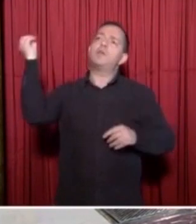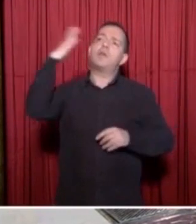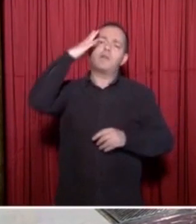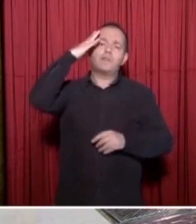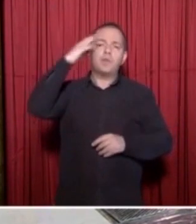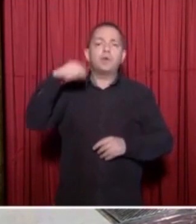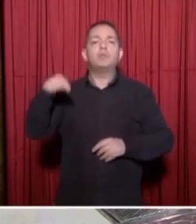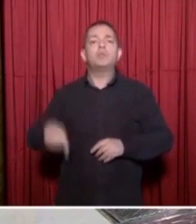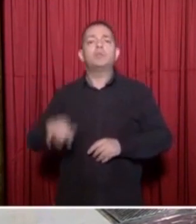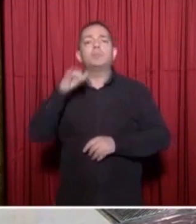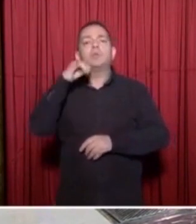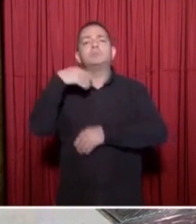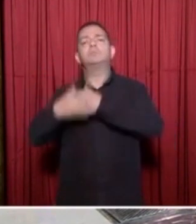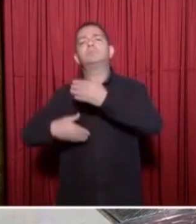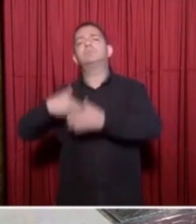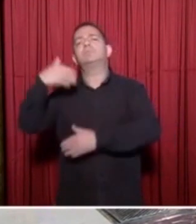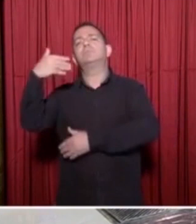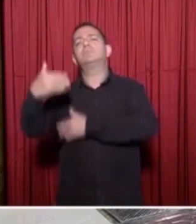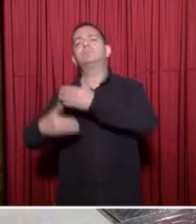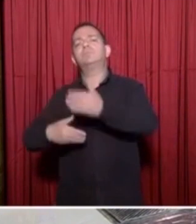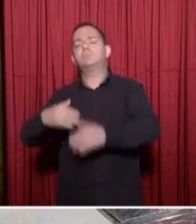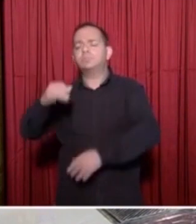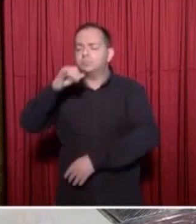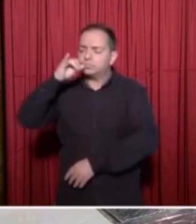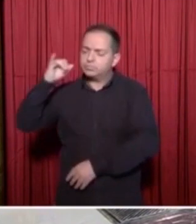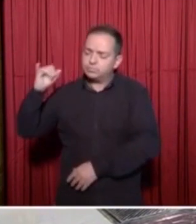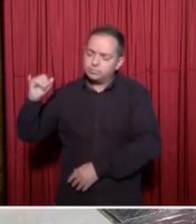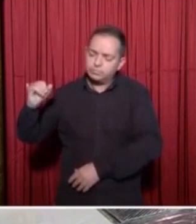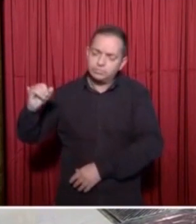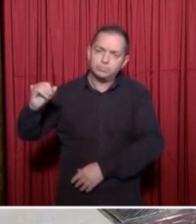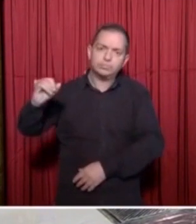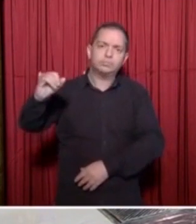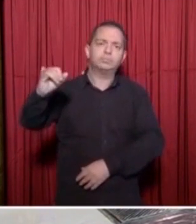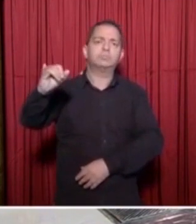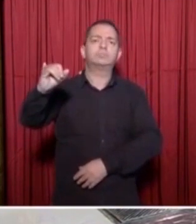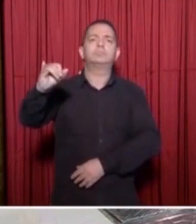αΐ και εις τους αιώνας των